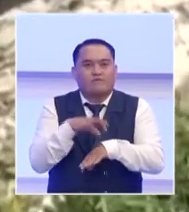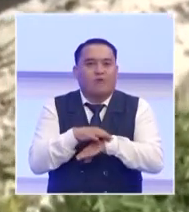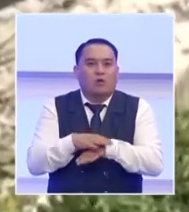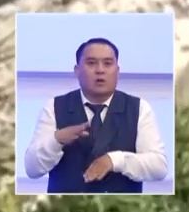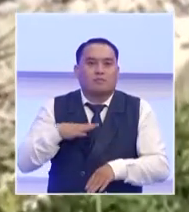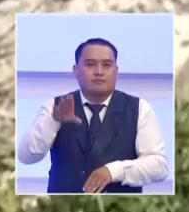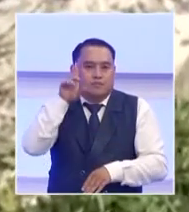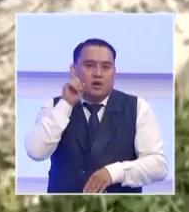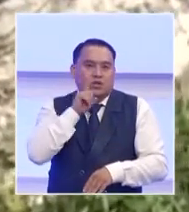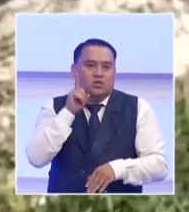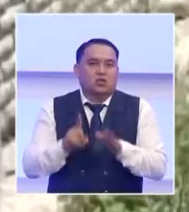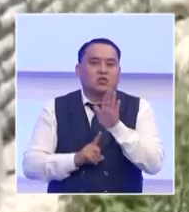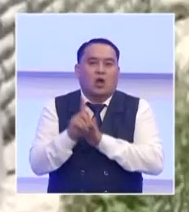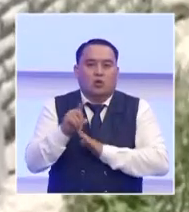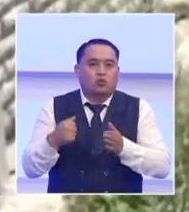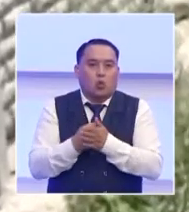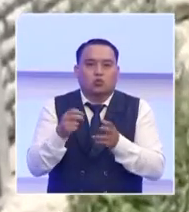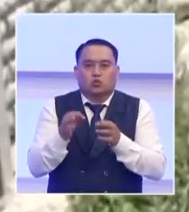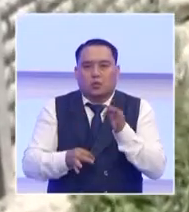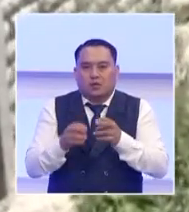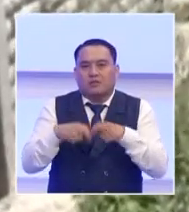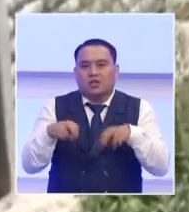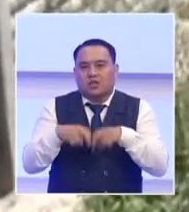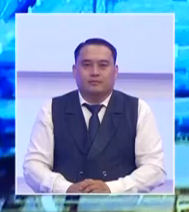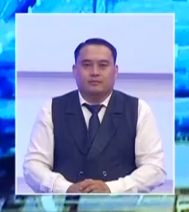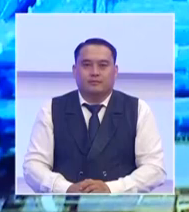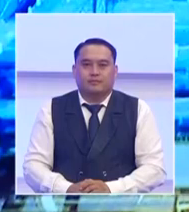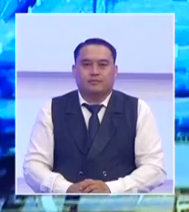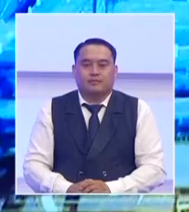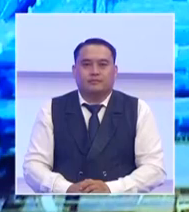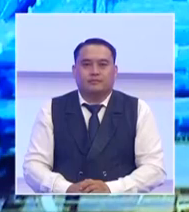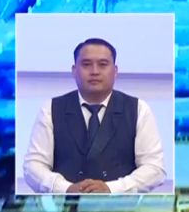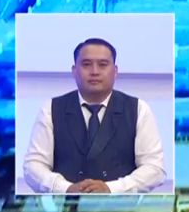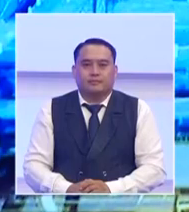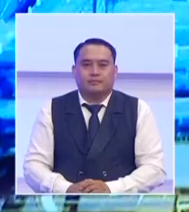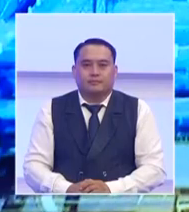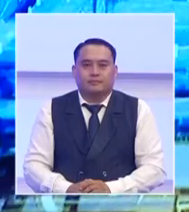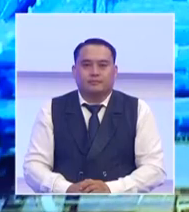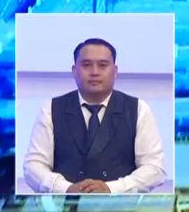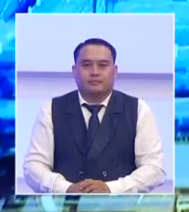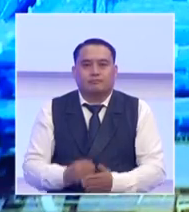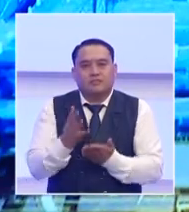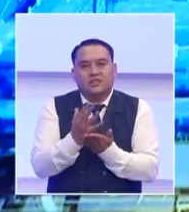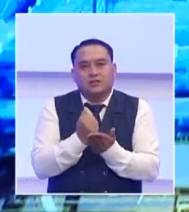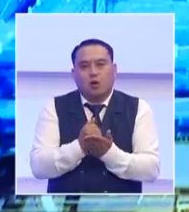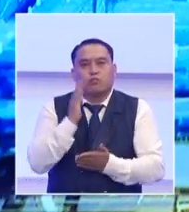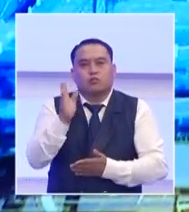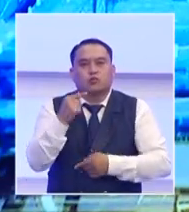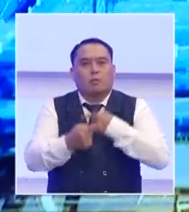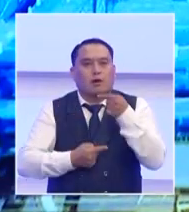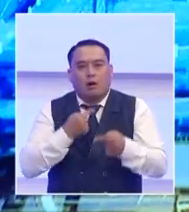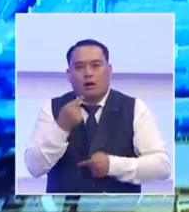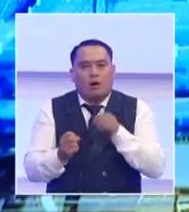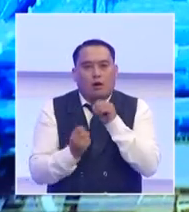подростка полицейские начали досудебное расследование к новостям региона сохранить для будущего поколения